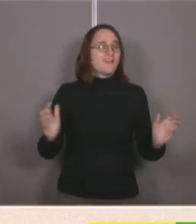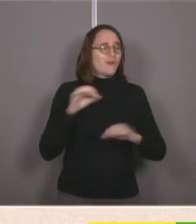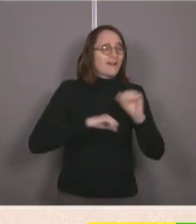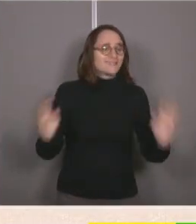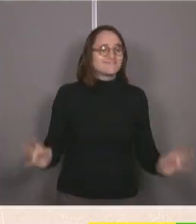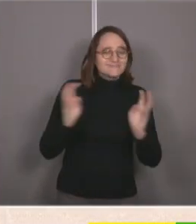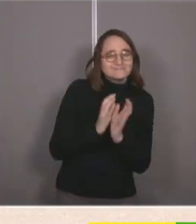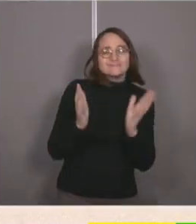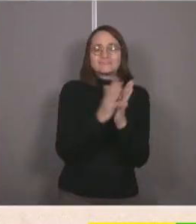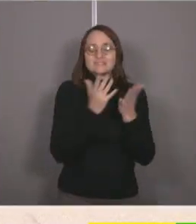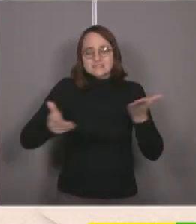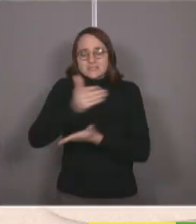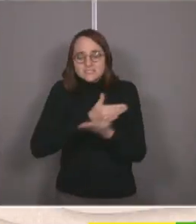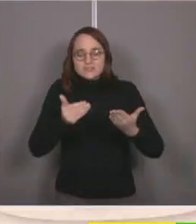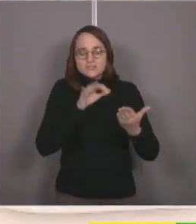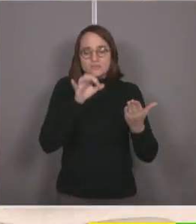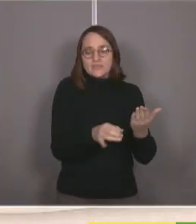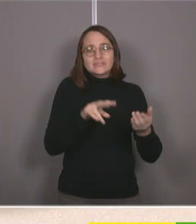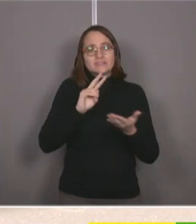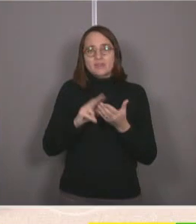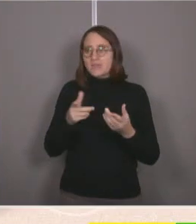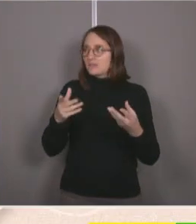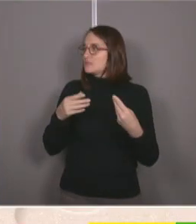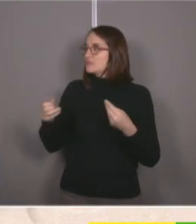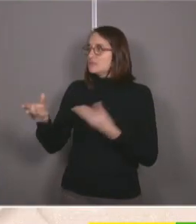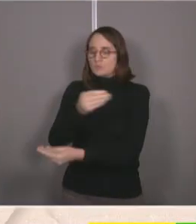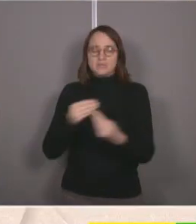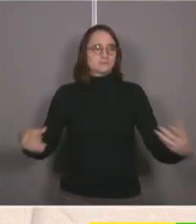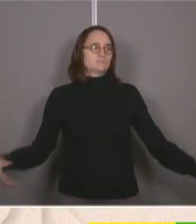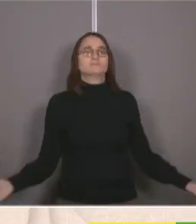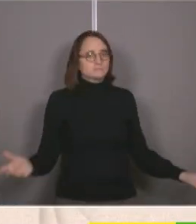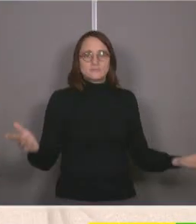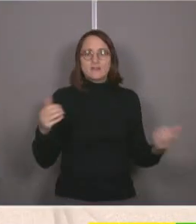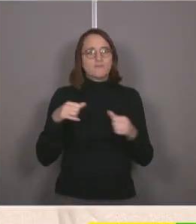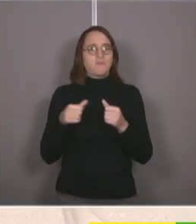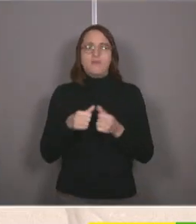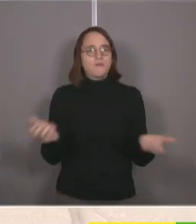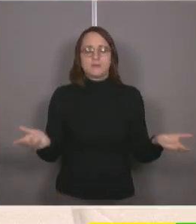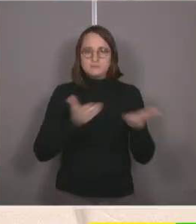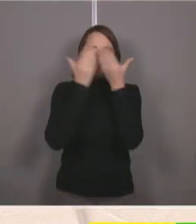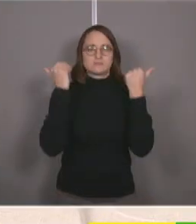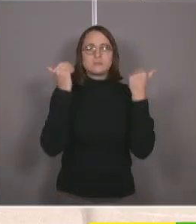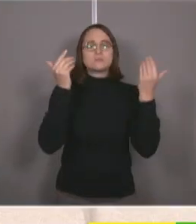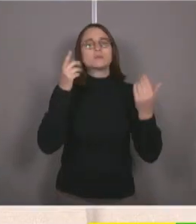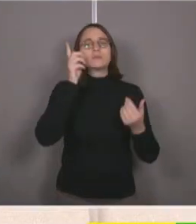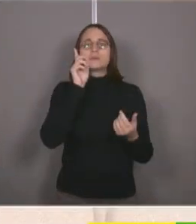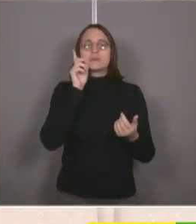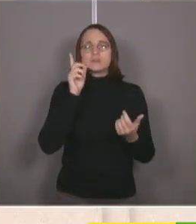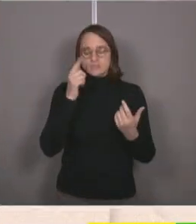c'est difficile de mettre de côté un certain désarroi de la part de l'opinion publique, puisqu'il y a l'idée